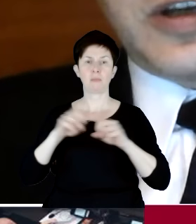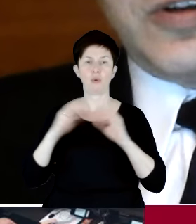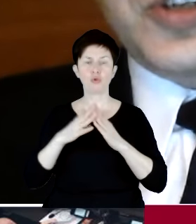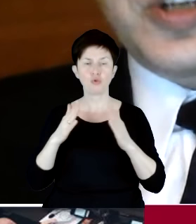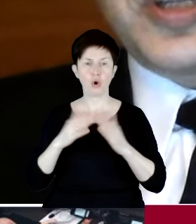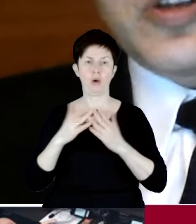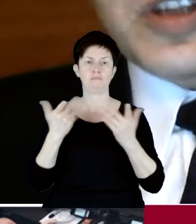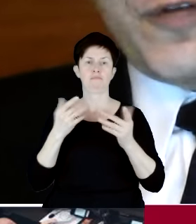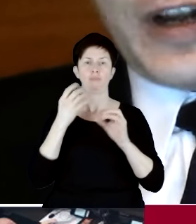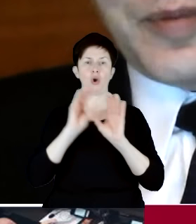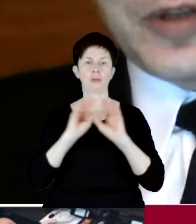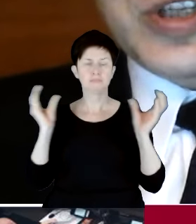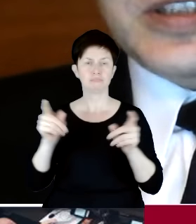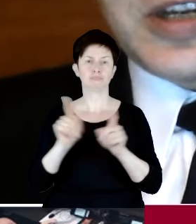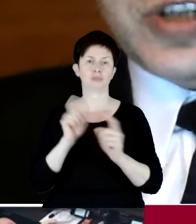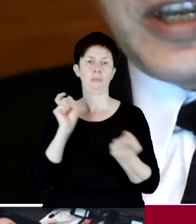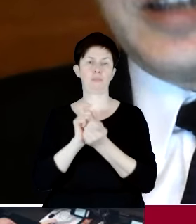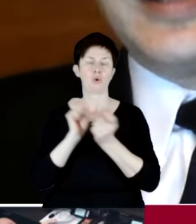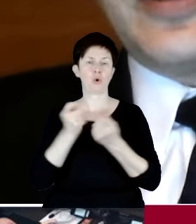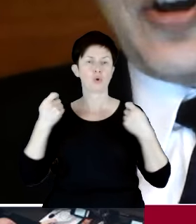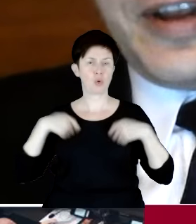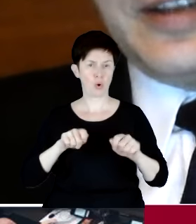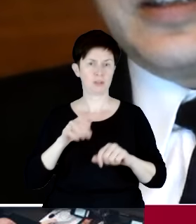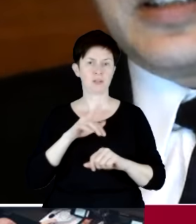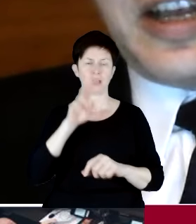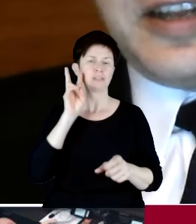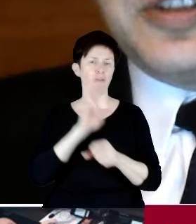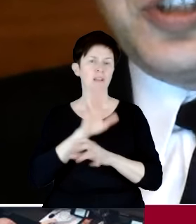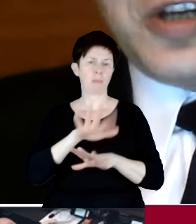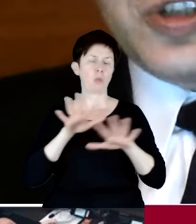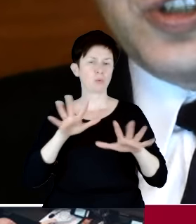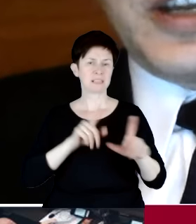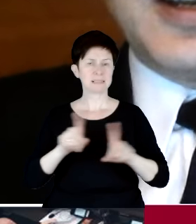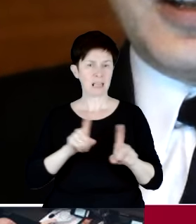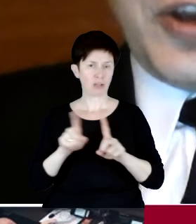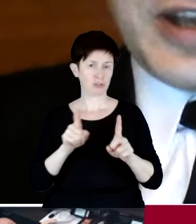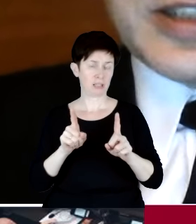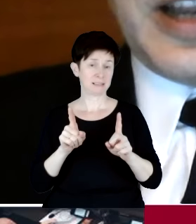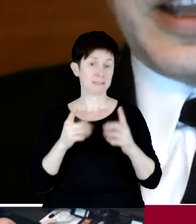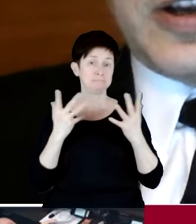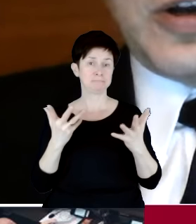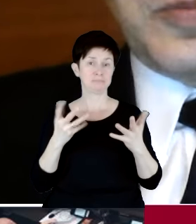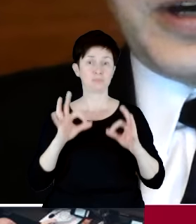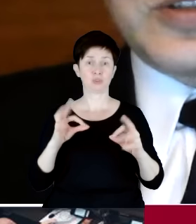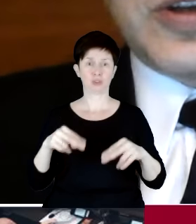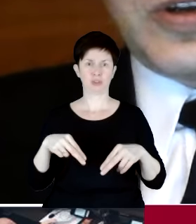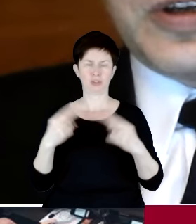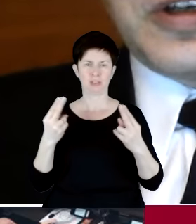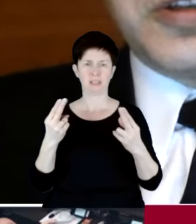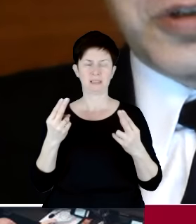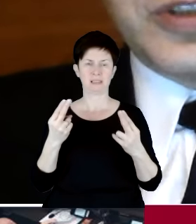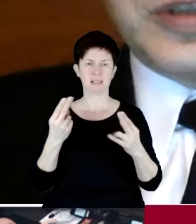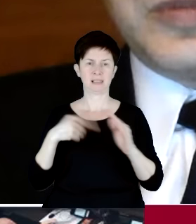chociażby protesty rolnicze, gdzie to zaufanie ma duże znaczenie. No i ten dzisiejszy dzień no jest dla niego